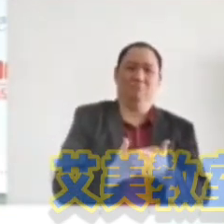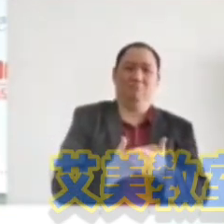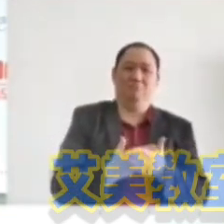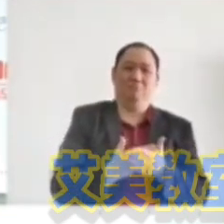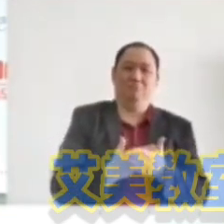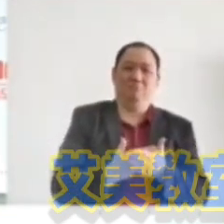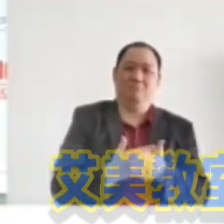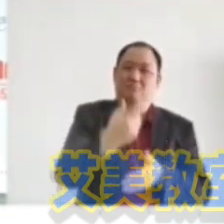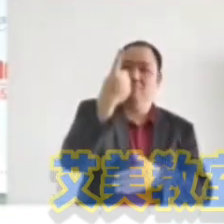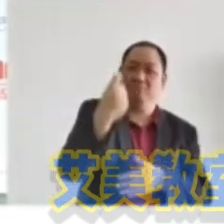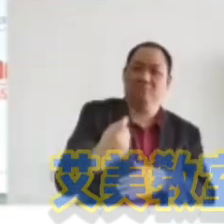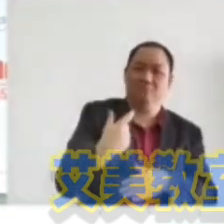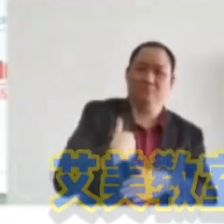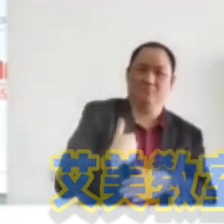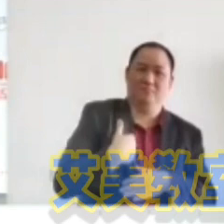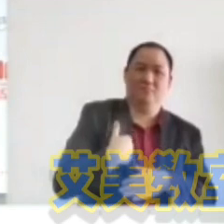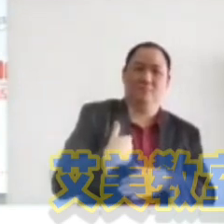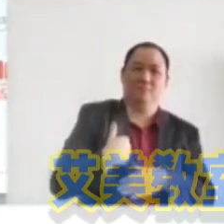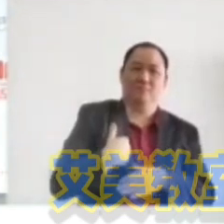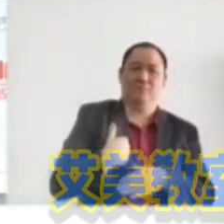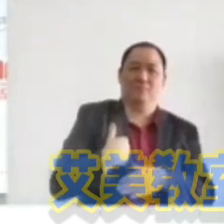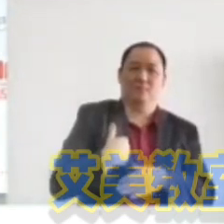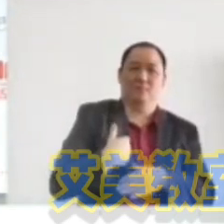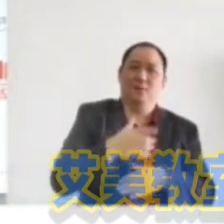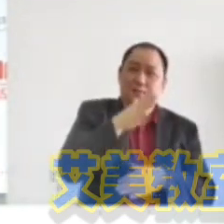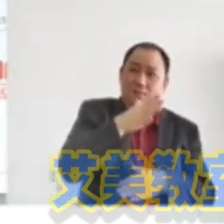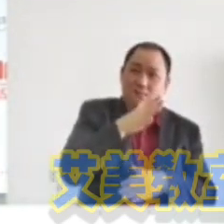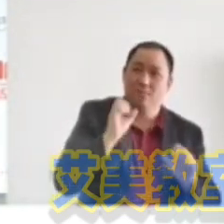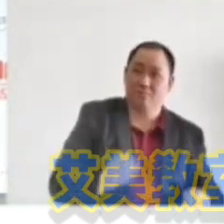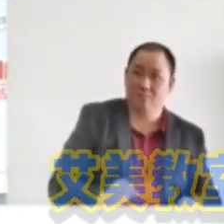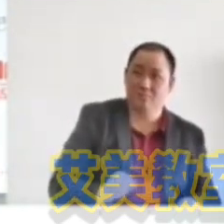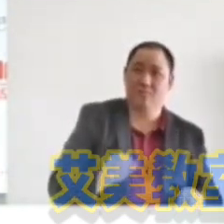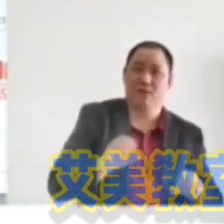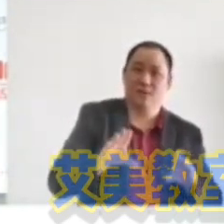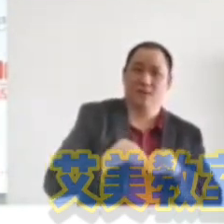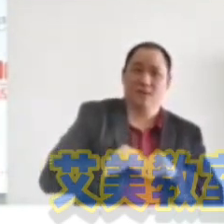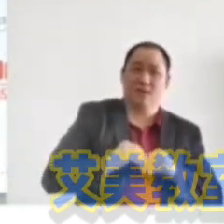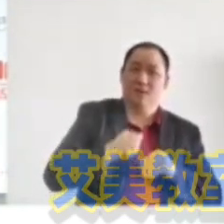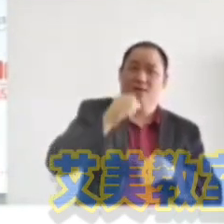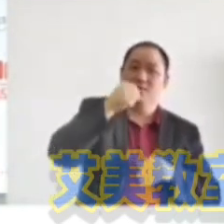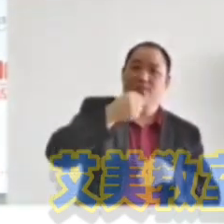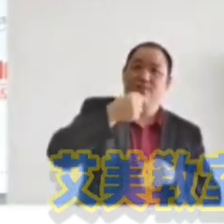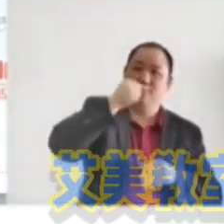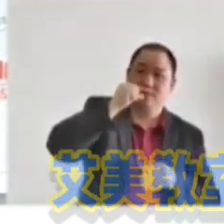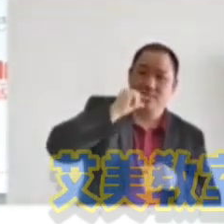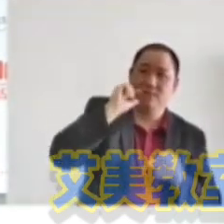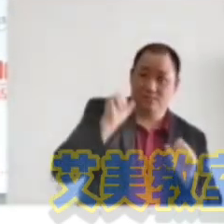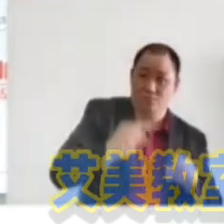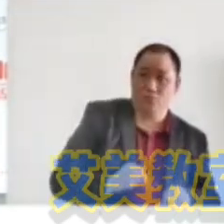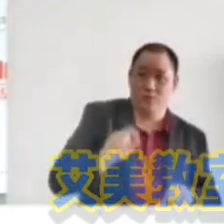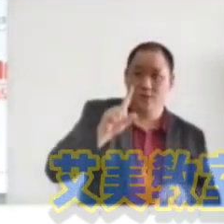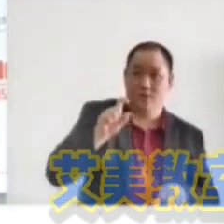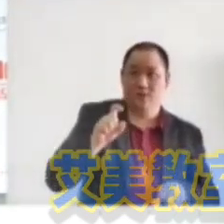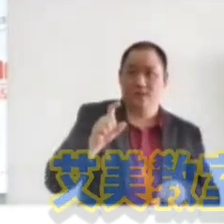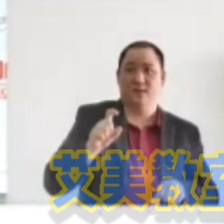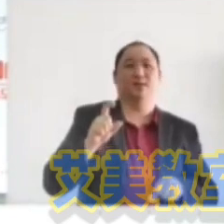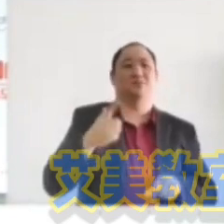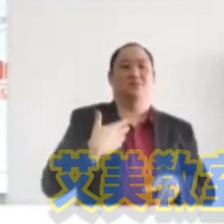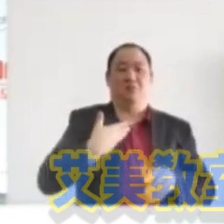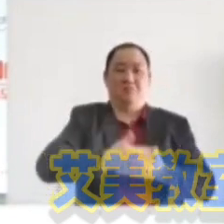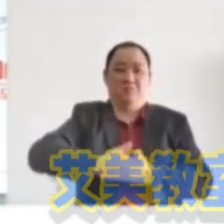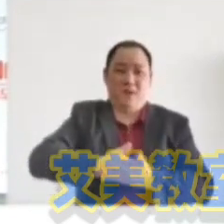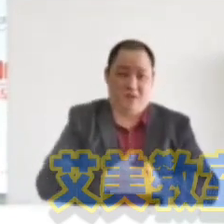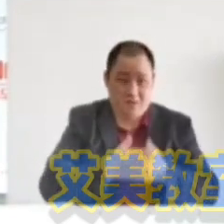哦，这个时候你一定会想，Anissa， 这个我可以吃吗？我的妈妈可以吃吗？我的孩子可以吃吗？对不